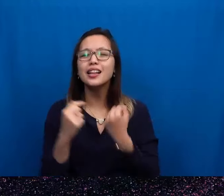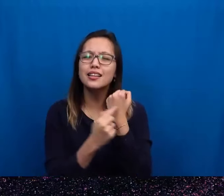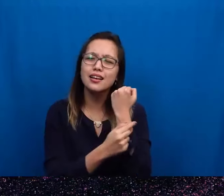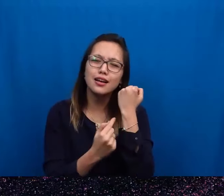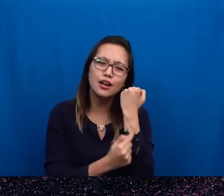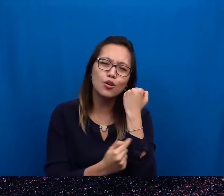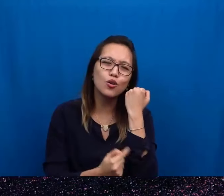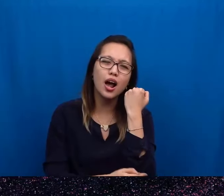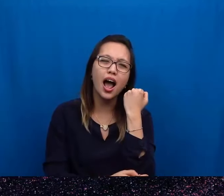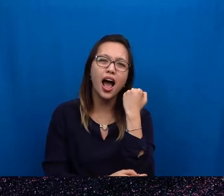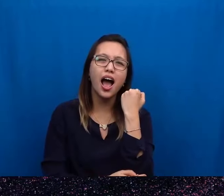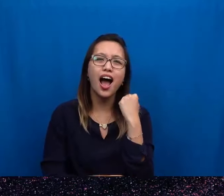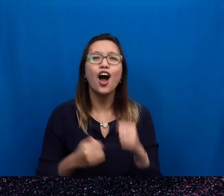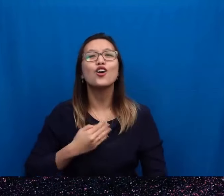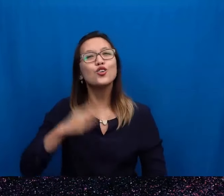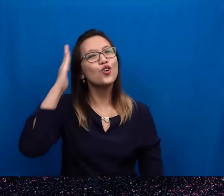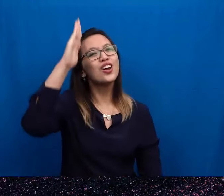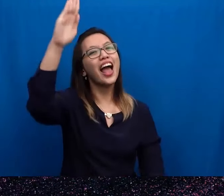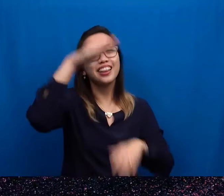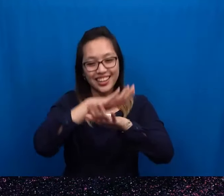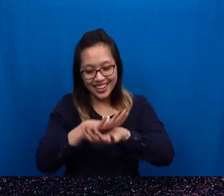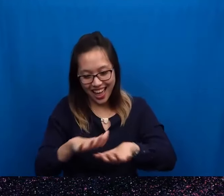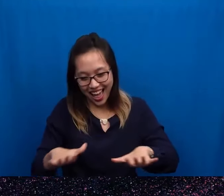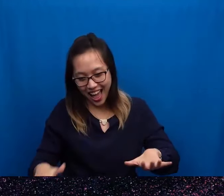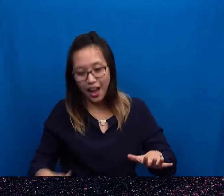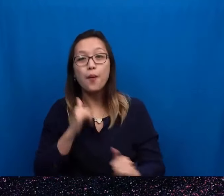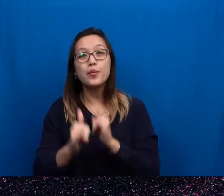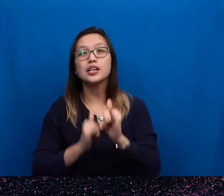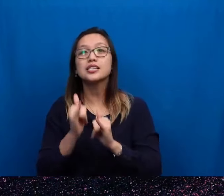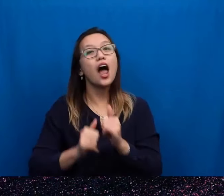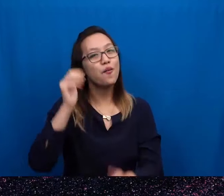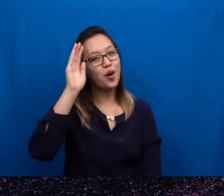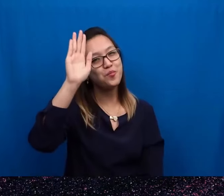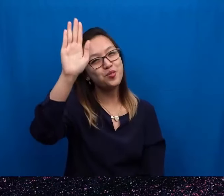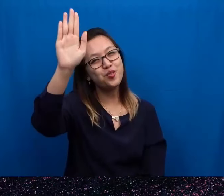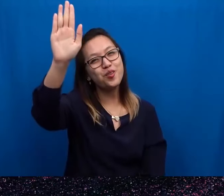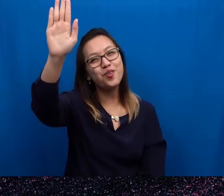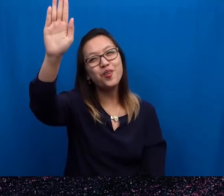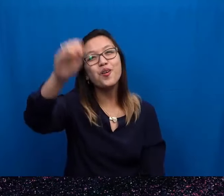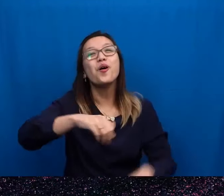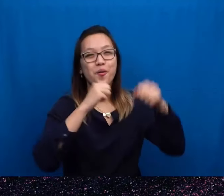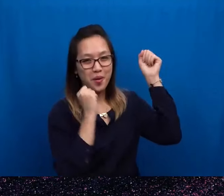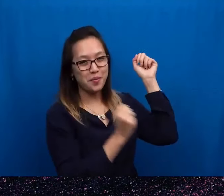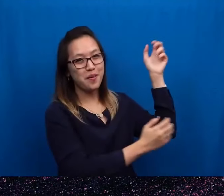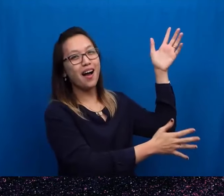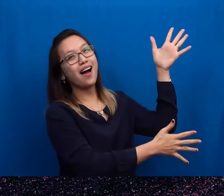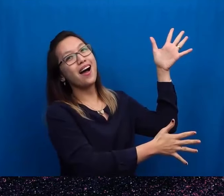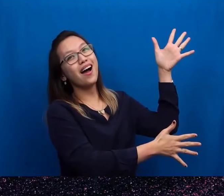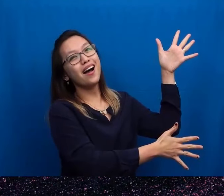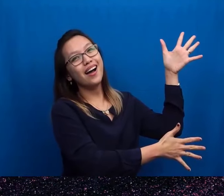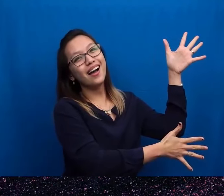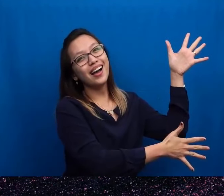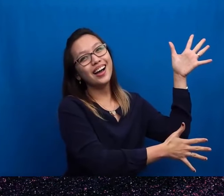Bukan yang terluka, ku kan tenang bersama-Mu,